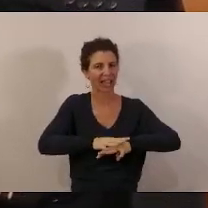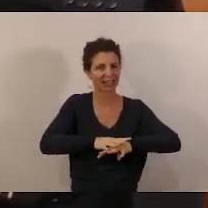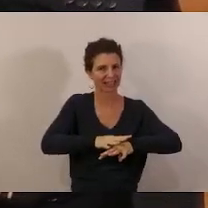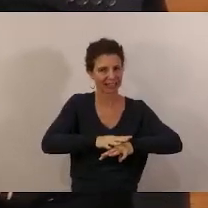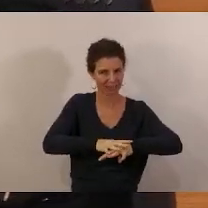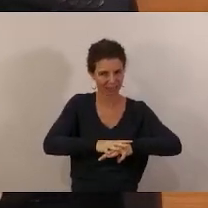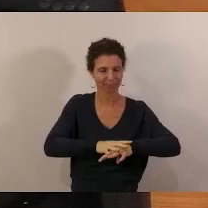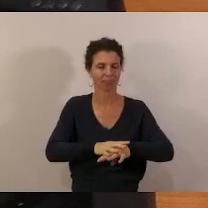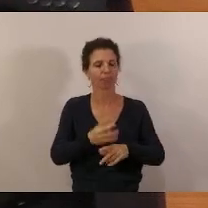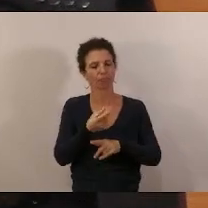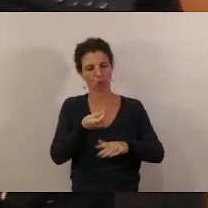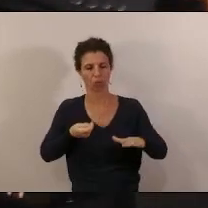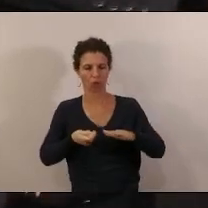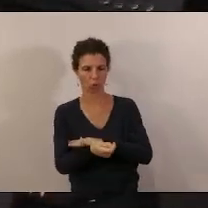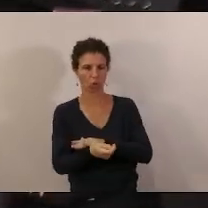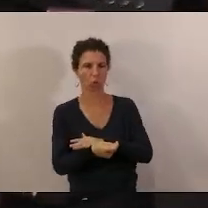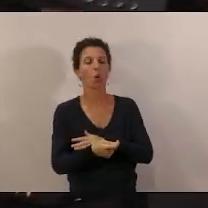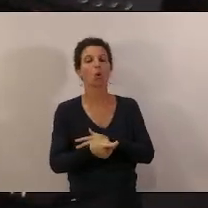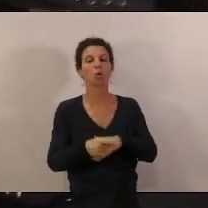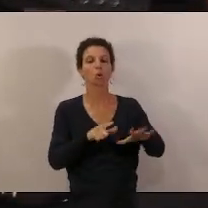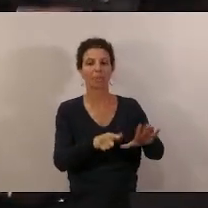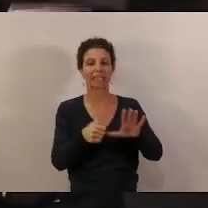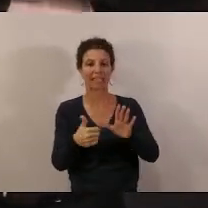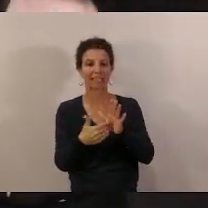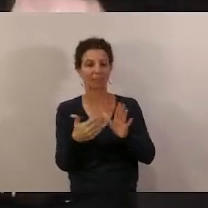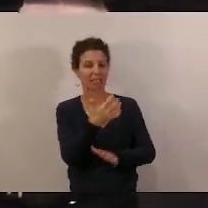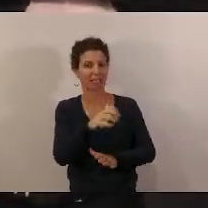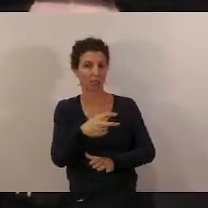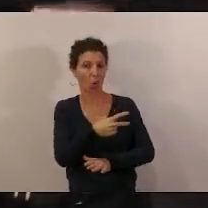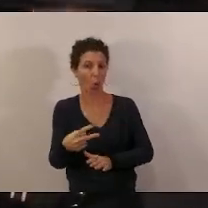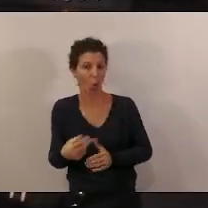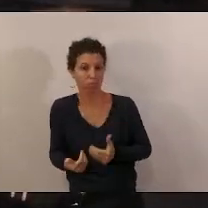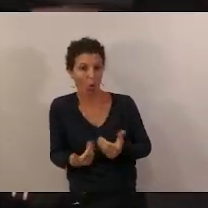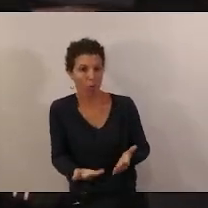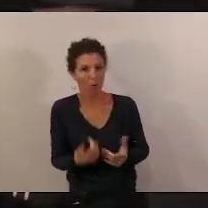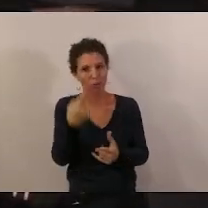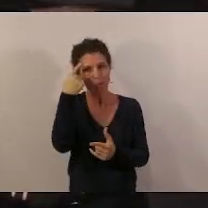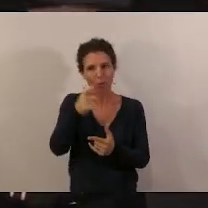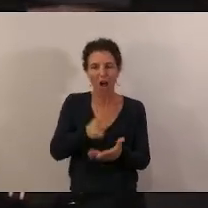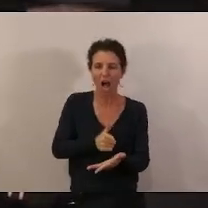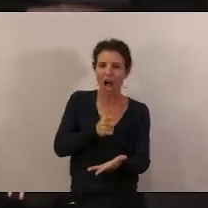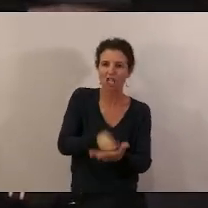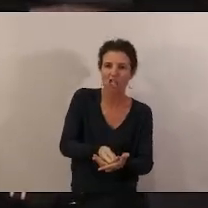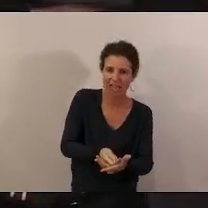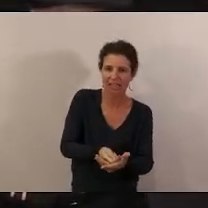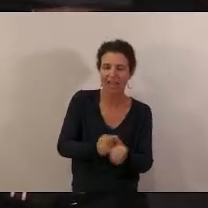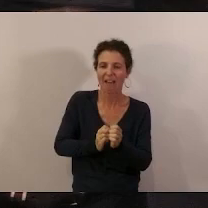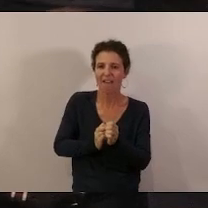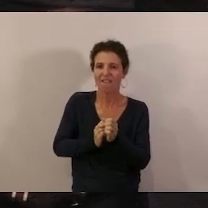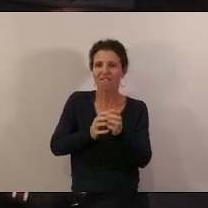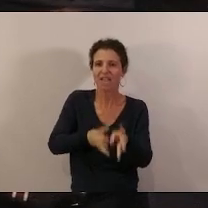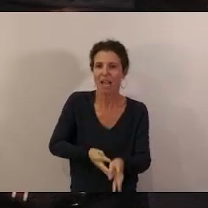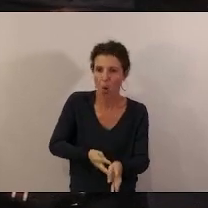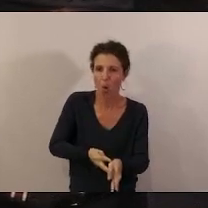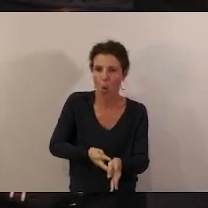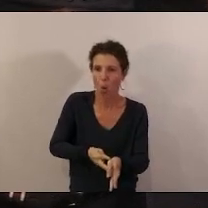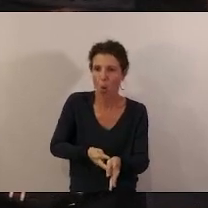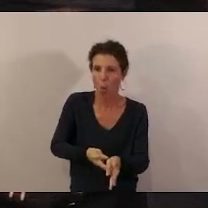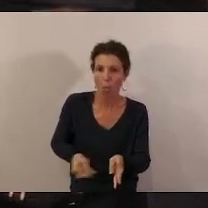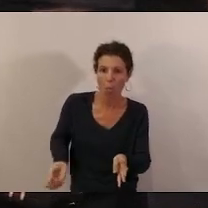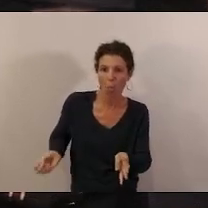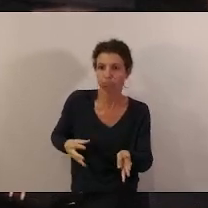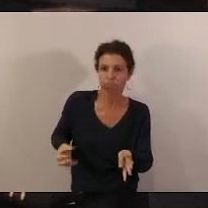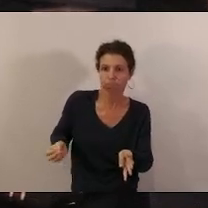une subvention de 76 500 euros, notamment pour pouvoir acheter des vélos cargo qui vont permettre aux futurs